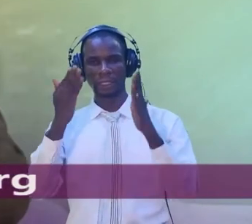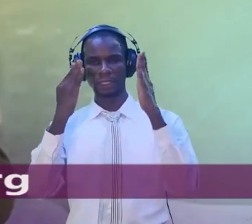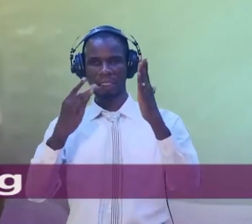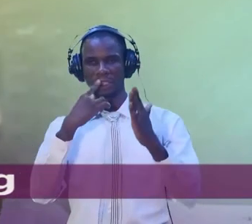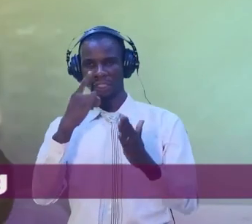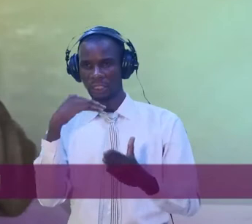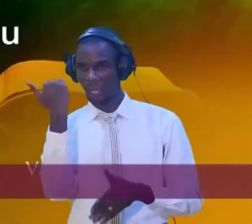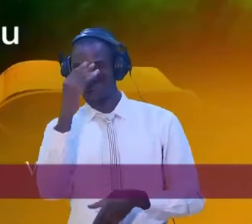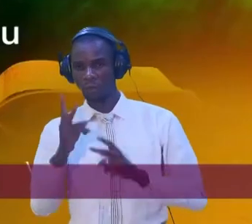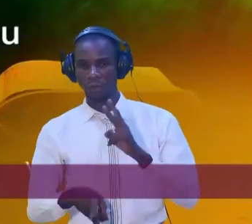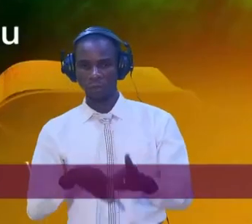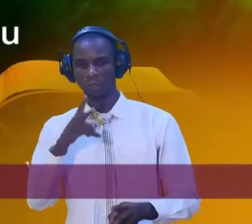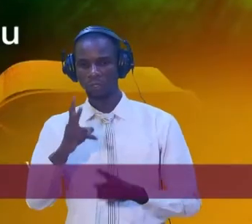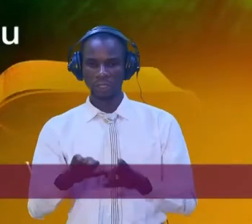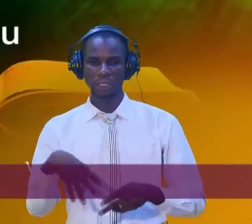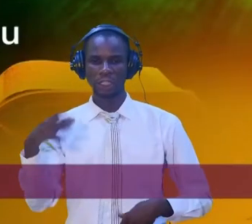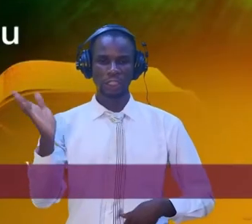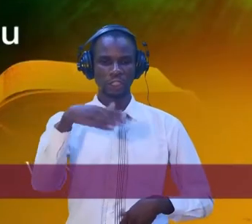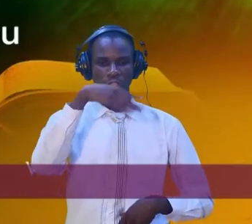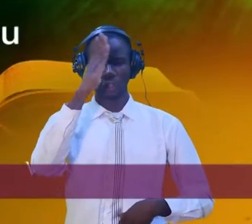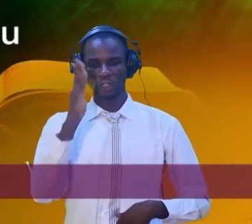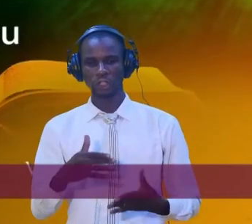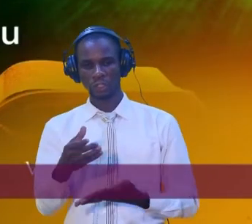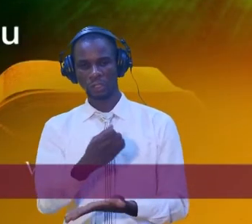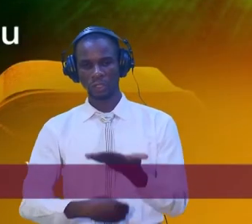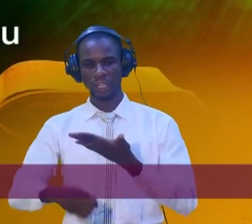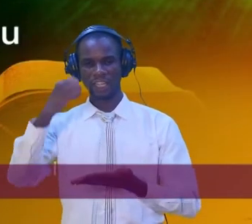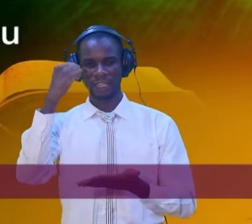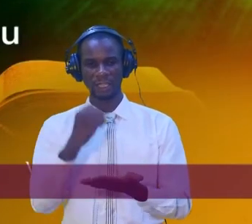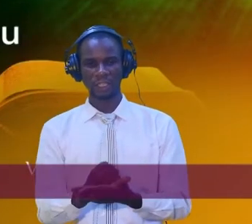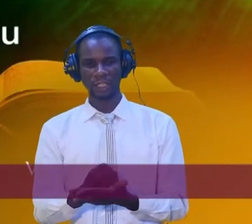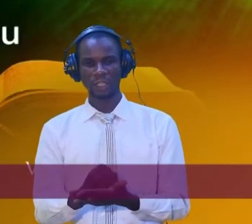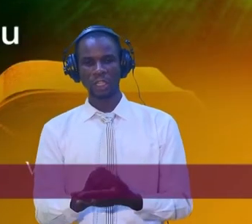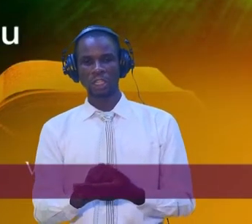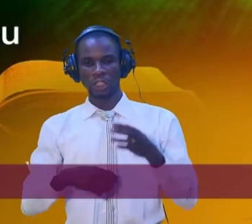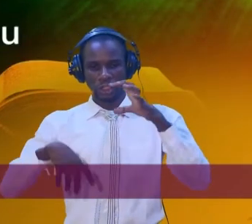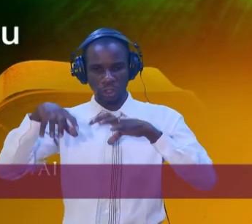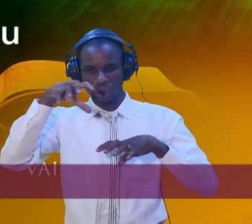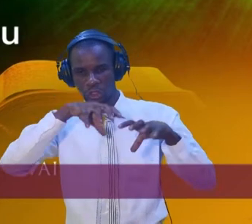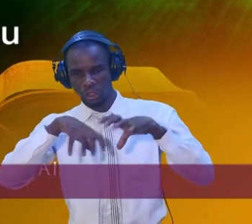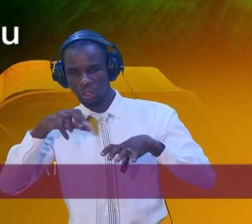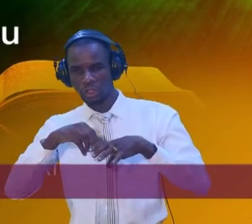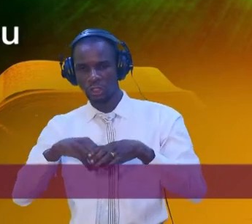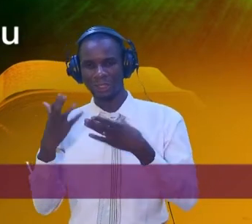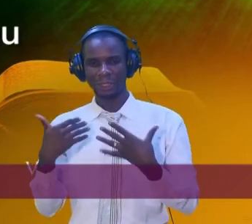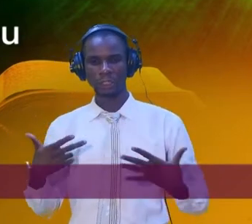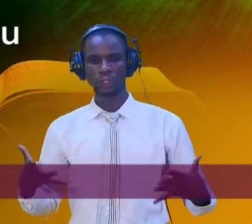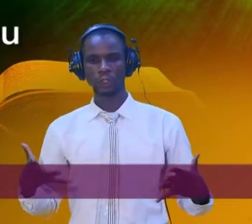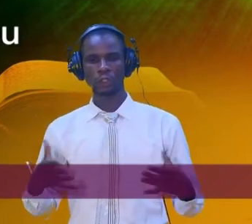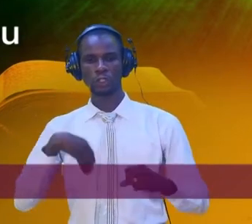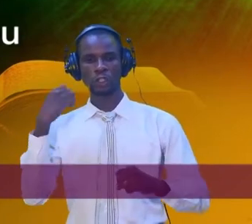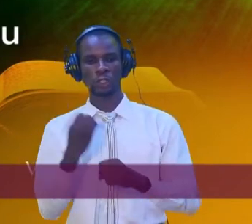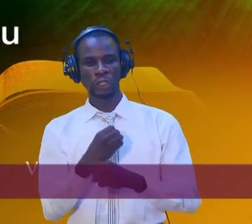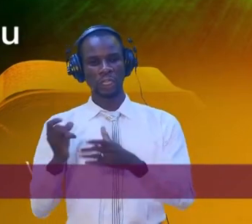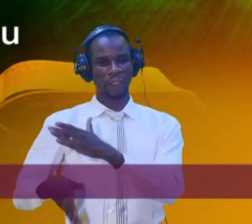18:10-11, Mungu anasema, aliambia watu wake, wala asionekane mtu atazamaye bao, wala